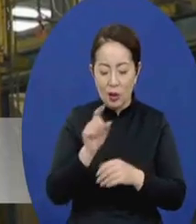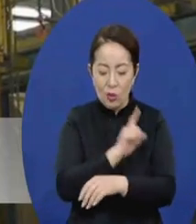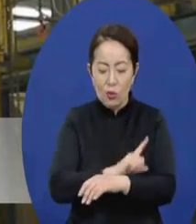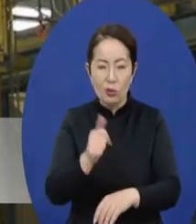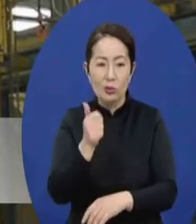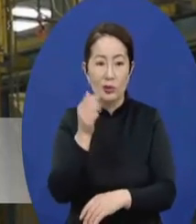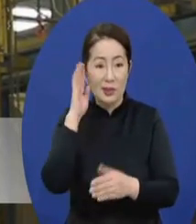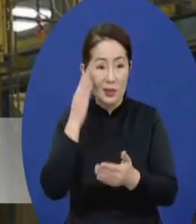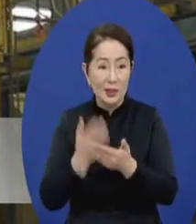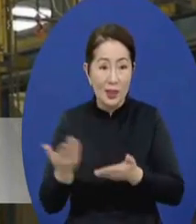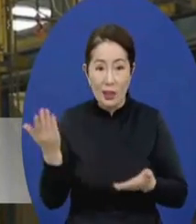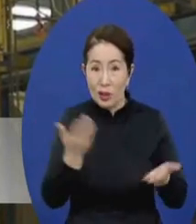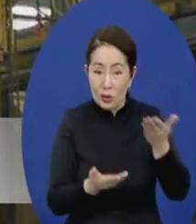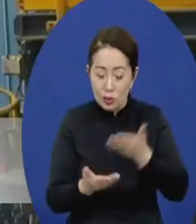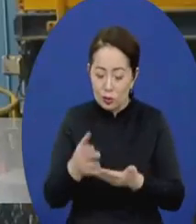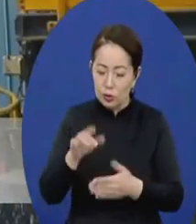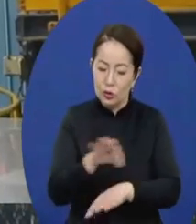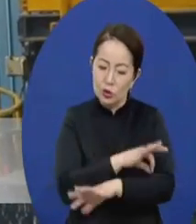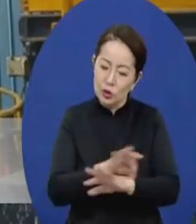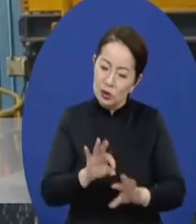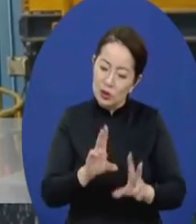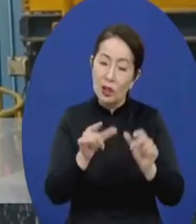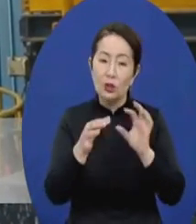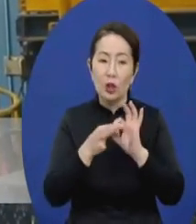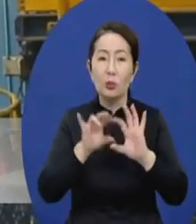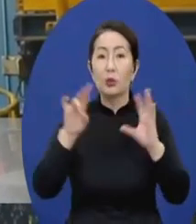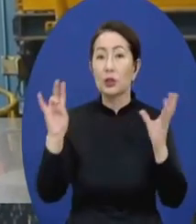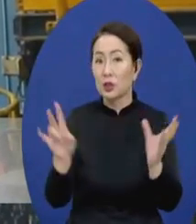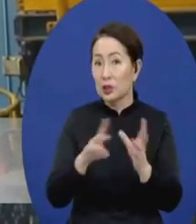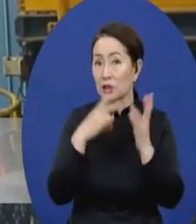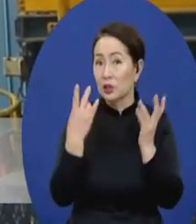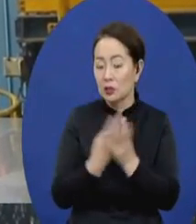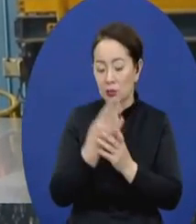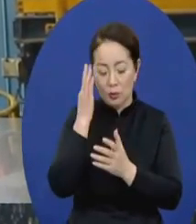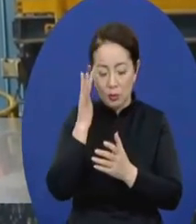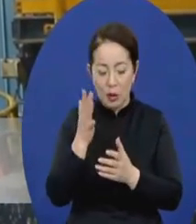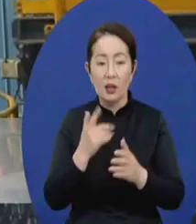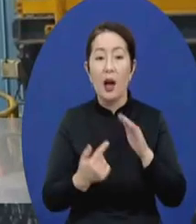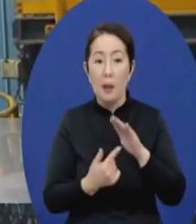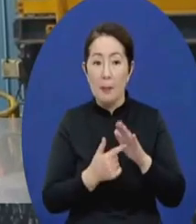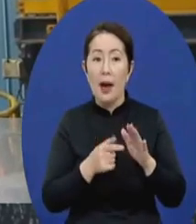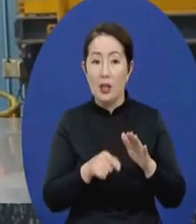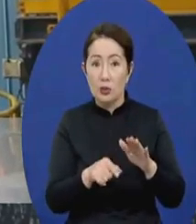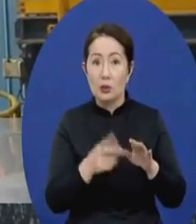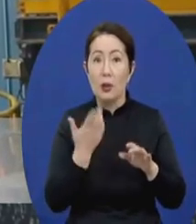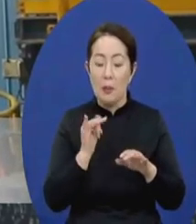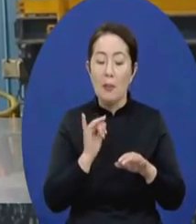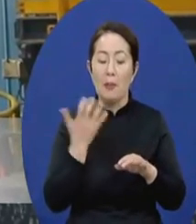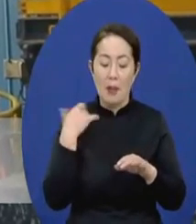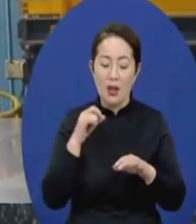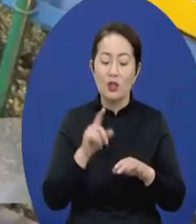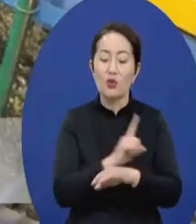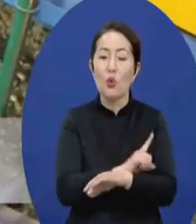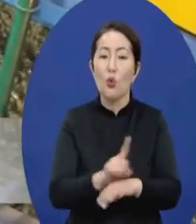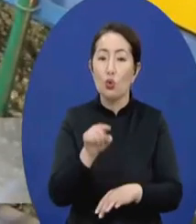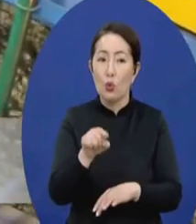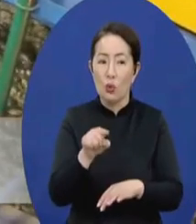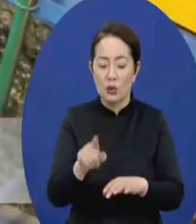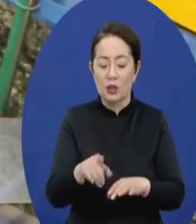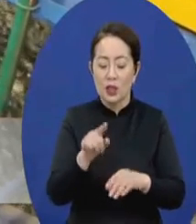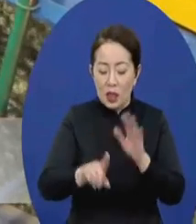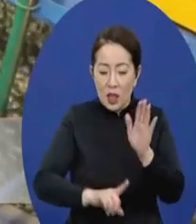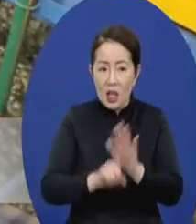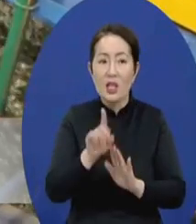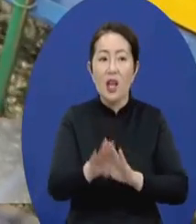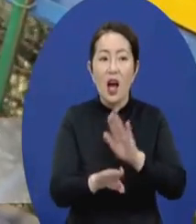улсын хурал засгийн газар төслийг сайжруулах чиглэлээр нэгдмэл бодлого байр суурьтай байсны үр дүн. Энэ бол эхний алхам гэж улсын